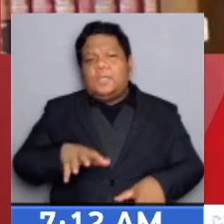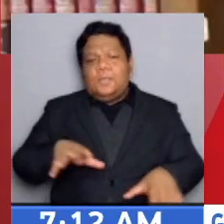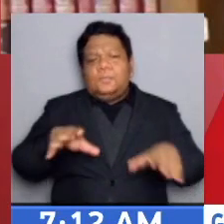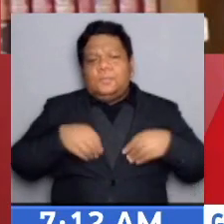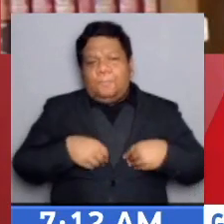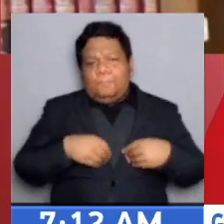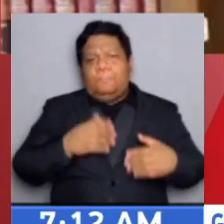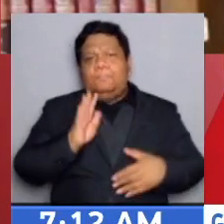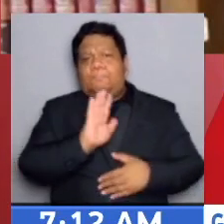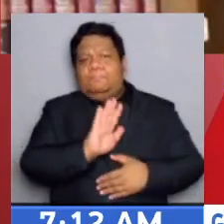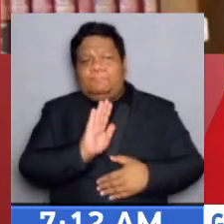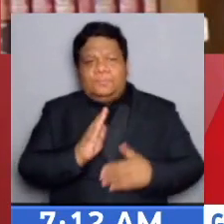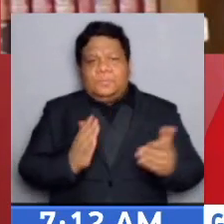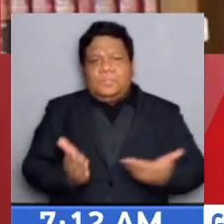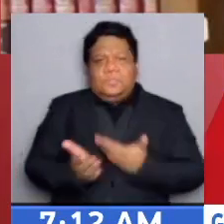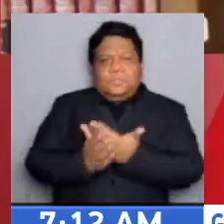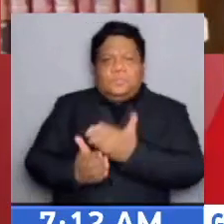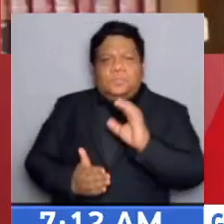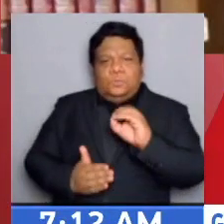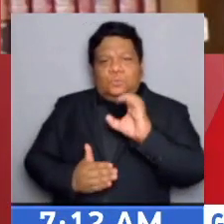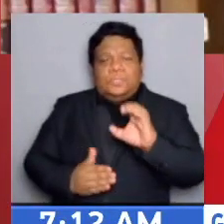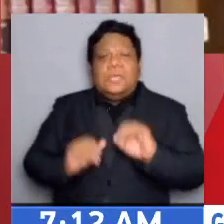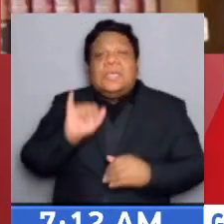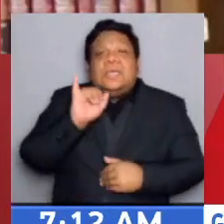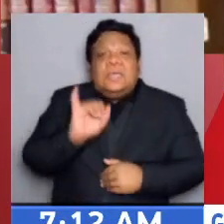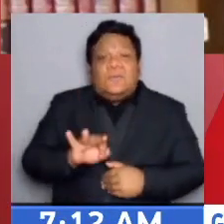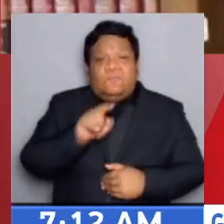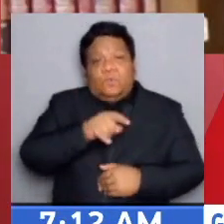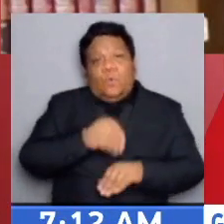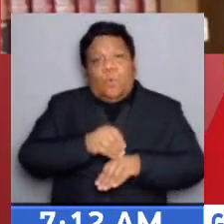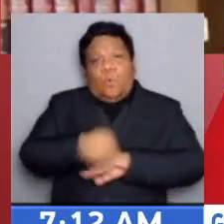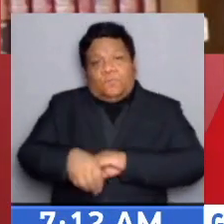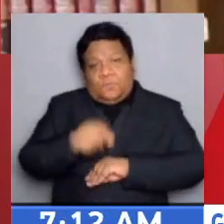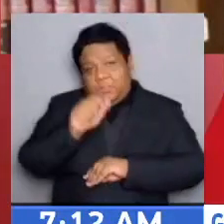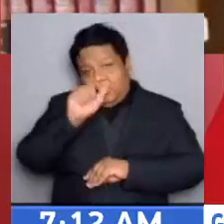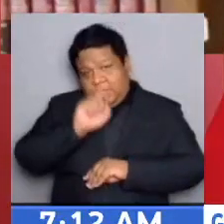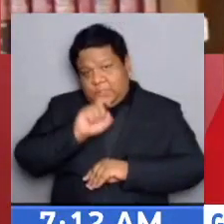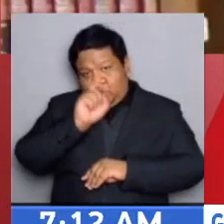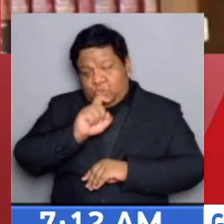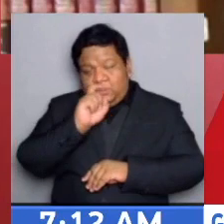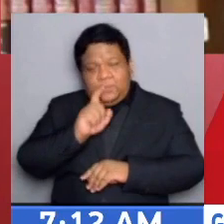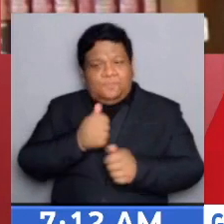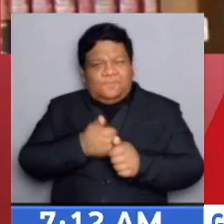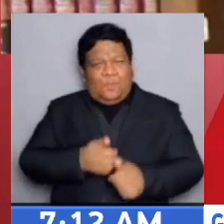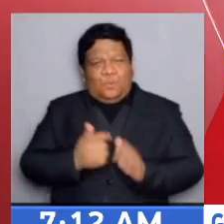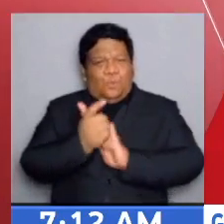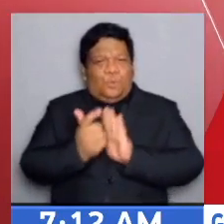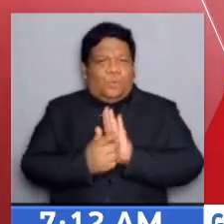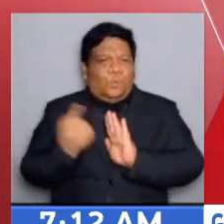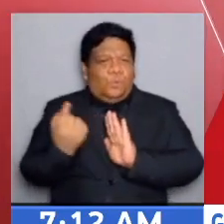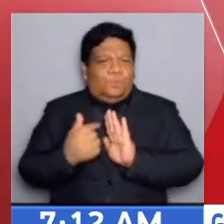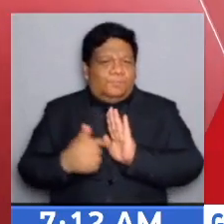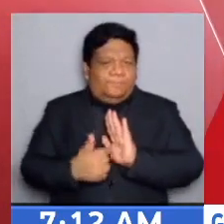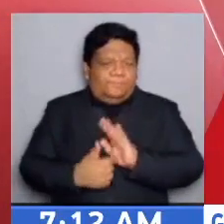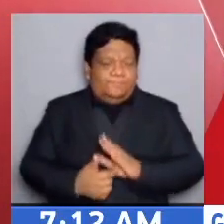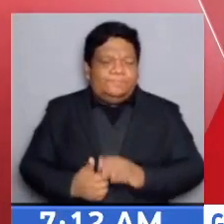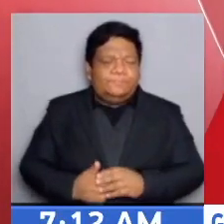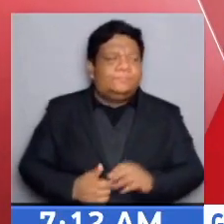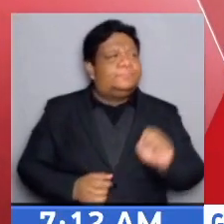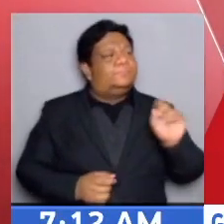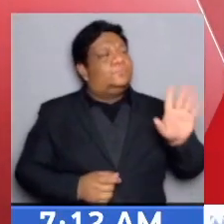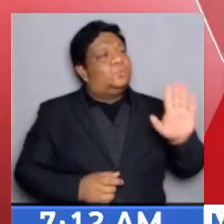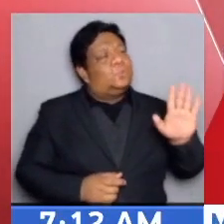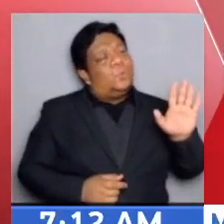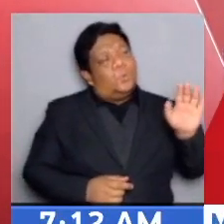ng mga kandidatong yaan na sobra sa edad base sa ating umiiral na batas. Reaksyon na lamang po ninyo, Chairman, sa ilang